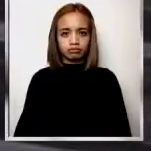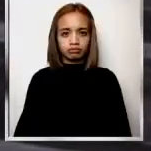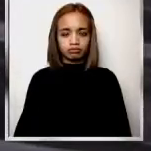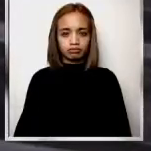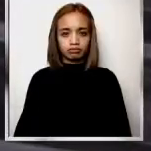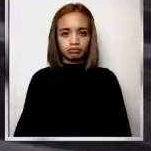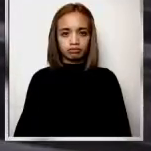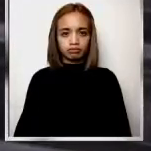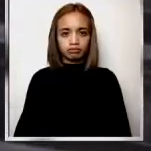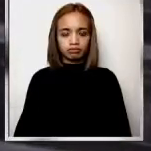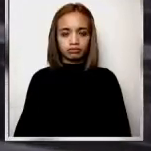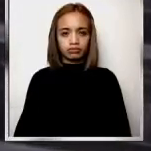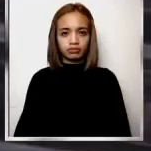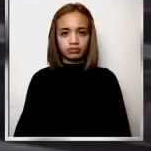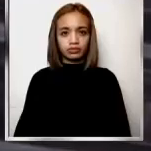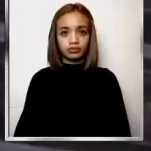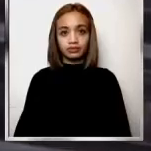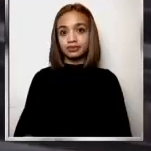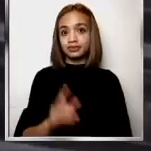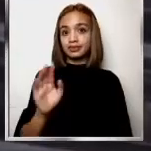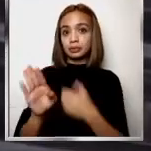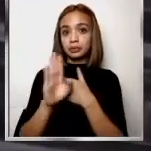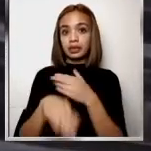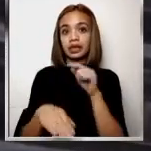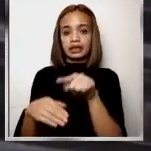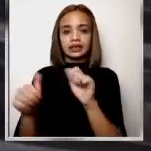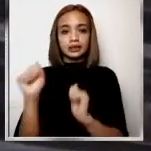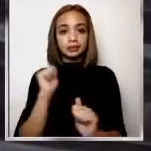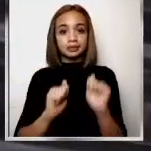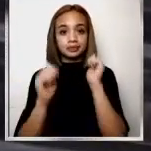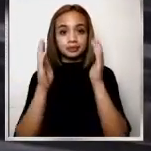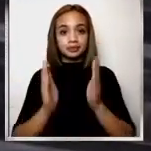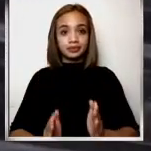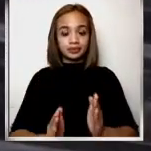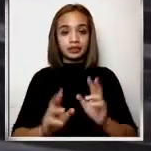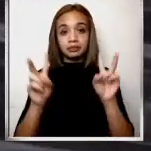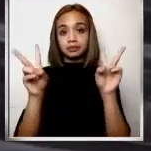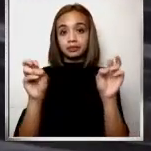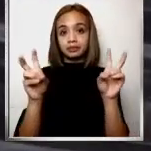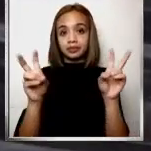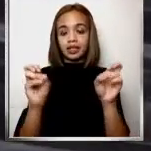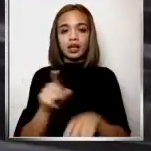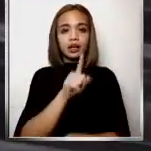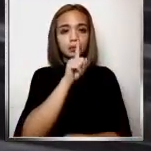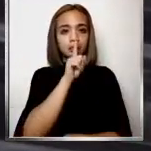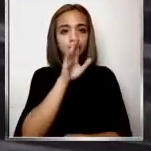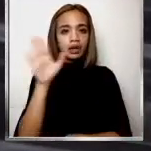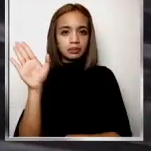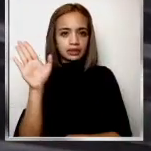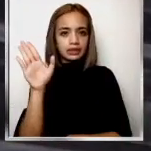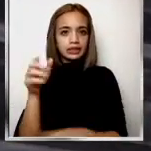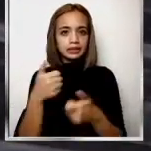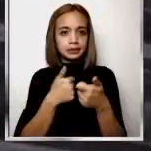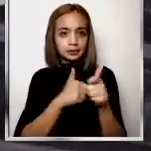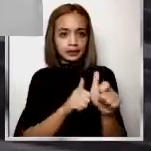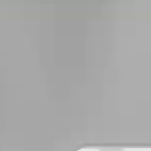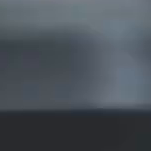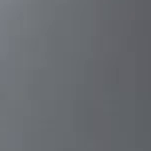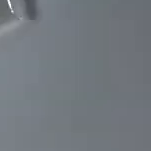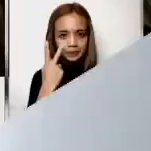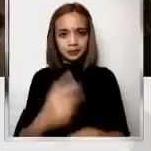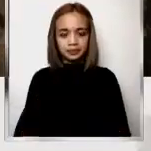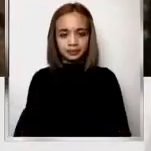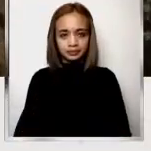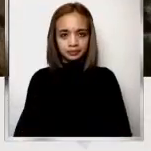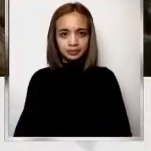Balik tambalan sina Mikey Quintos at Kelvin Miranda sa Promises to Keep ng Regal Studio Presents. Yan ang chika ni Lars Santiago. Paano